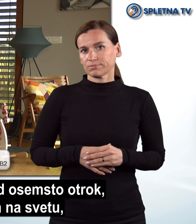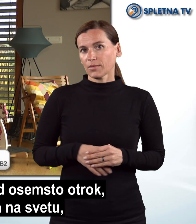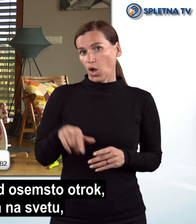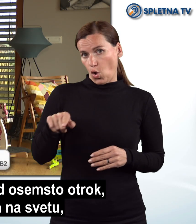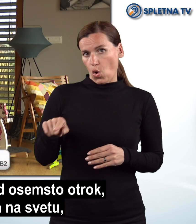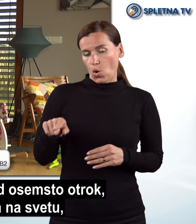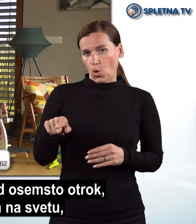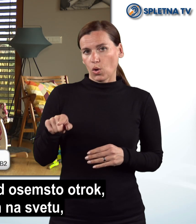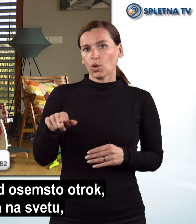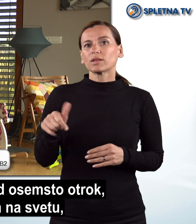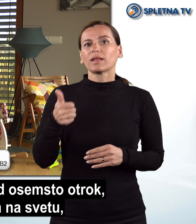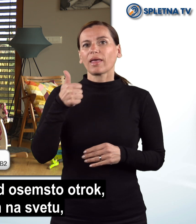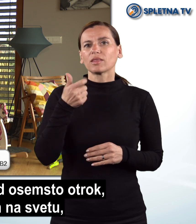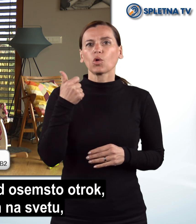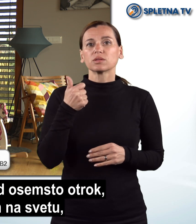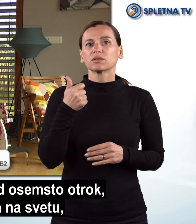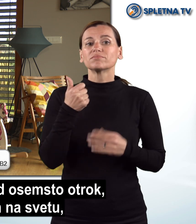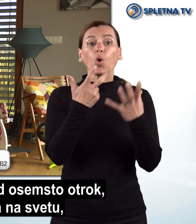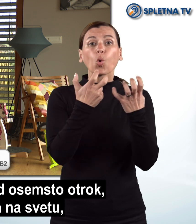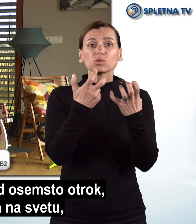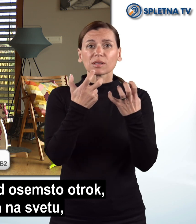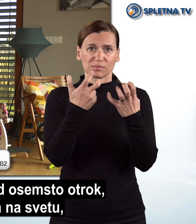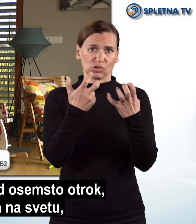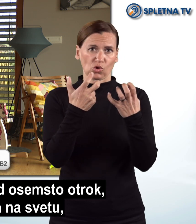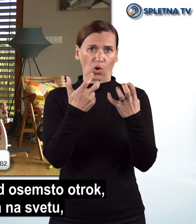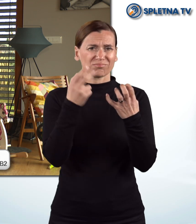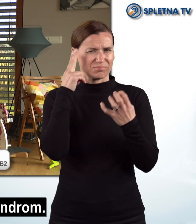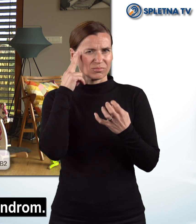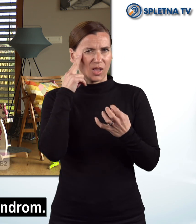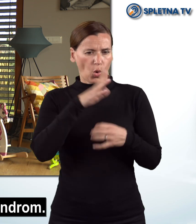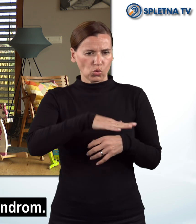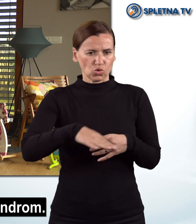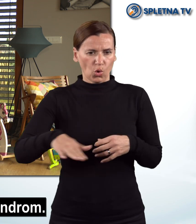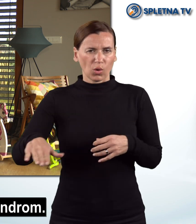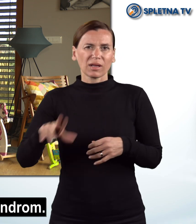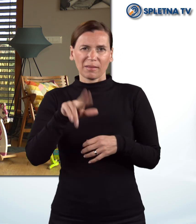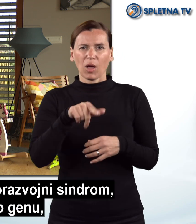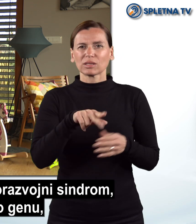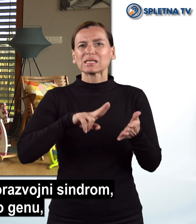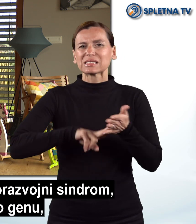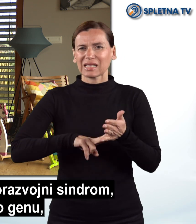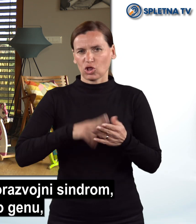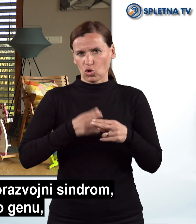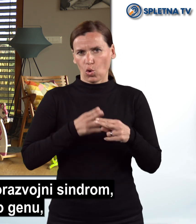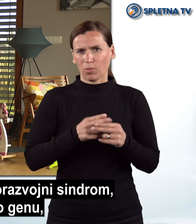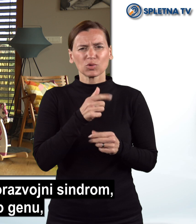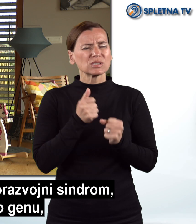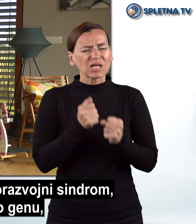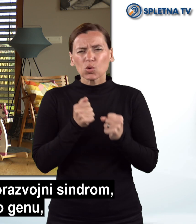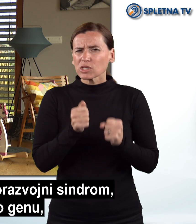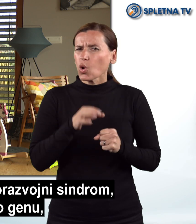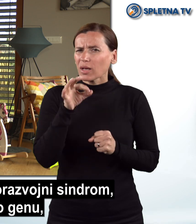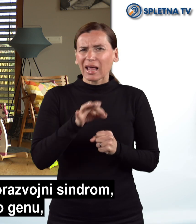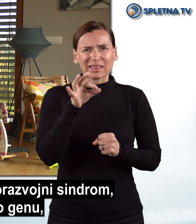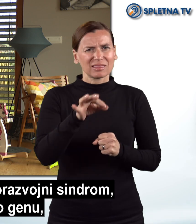Sicer je on eden izmed 800 otrok trenutno znanih na svetu, ki imajo ta sindrom. Gre za zelo redek